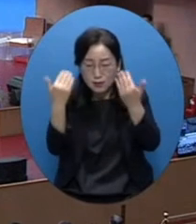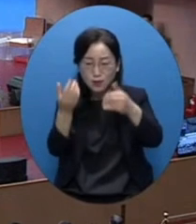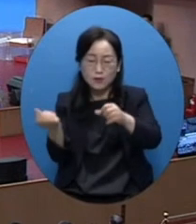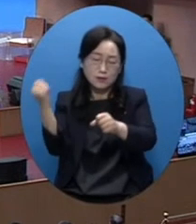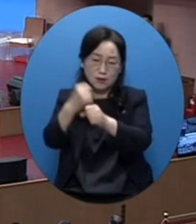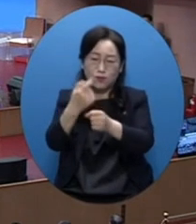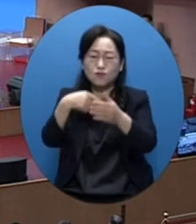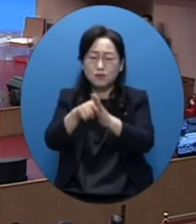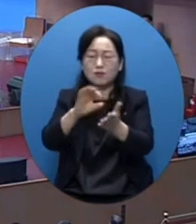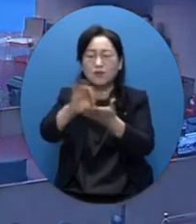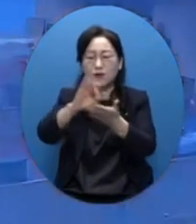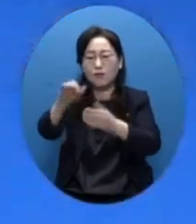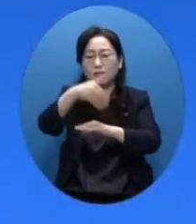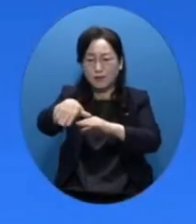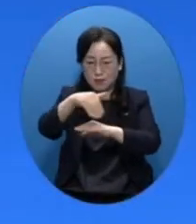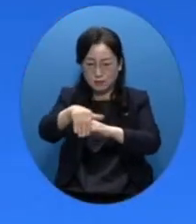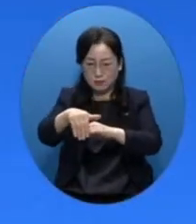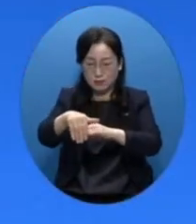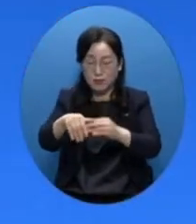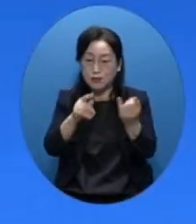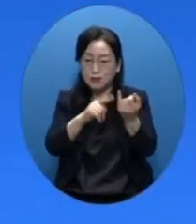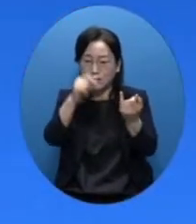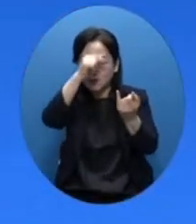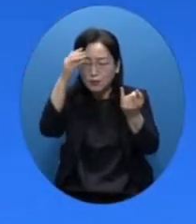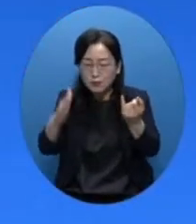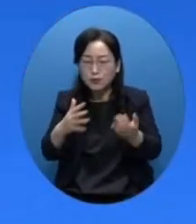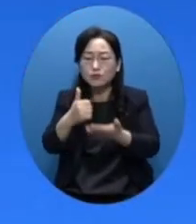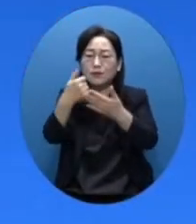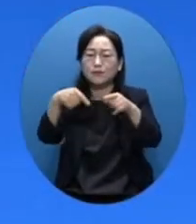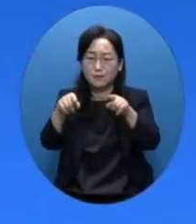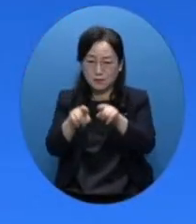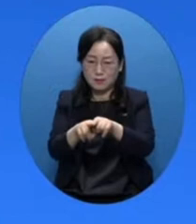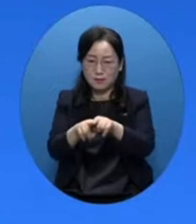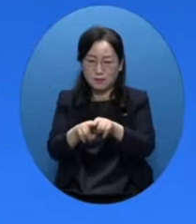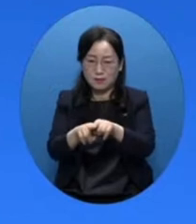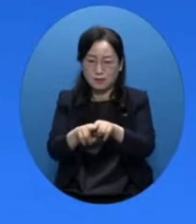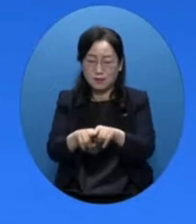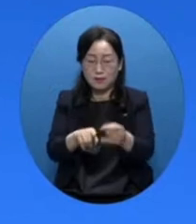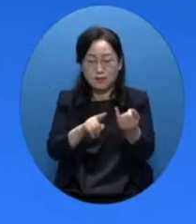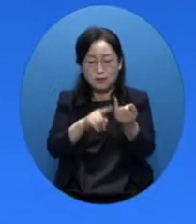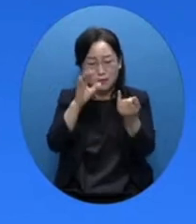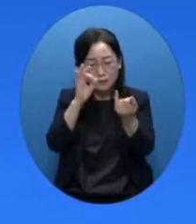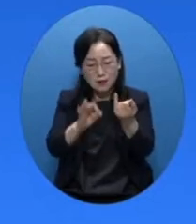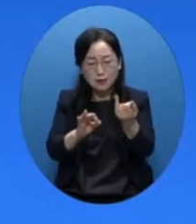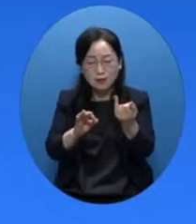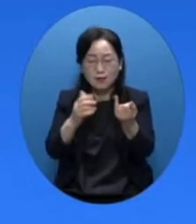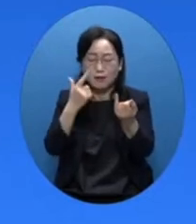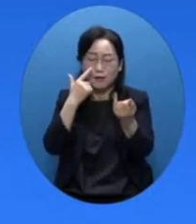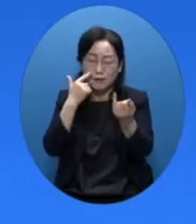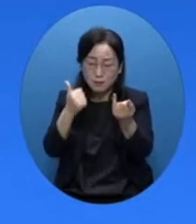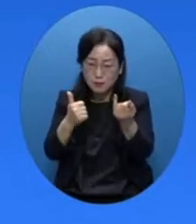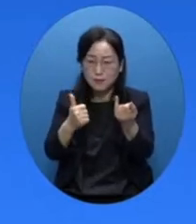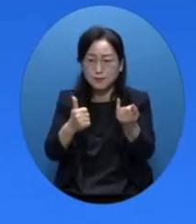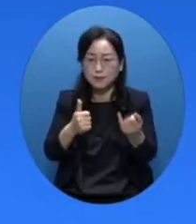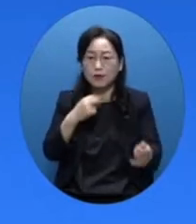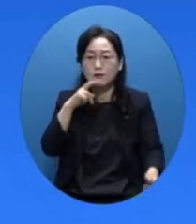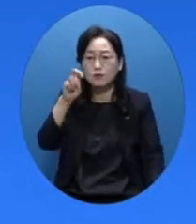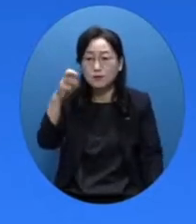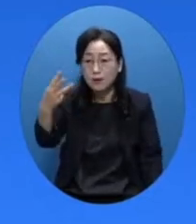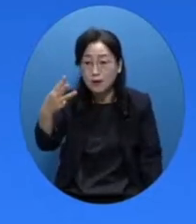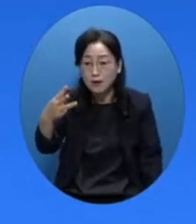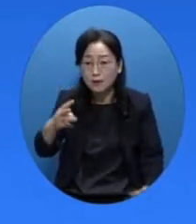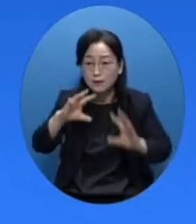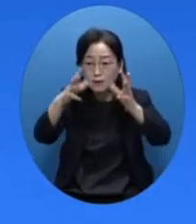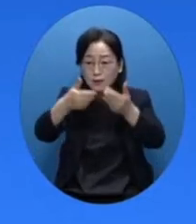주님이 그와 함께 씁니다 비록 그의 아버님이 23살의 세상을